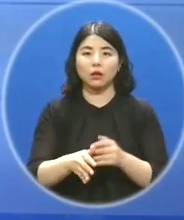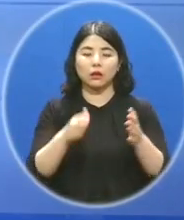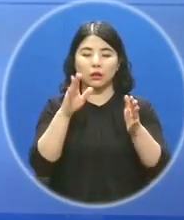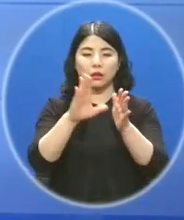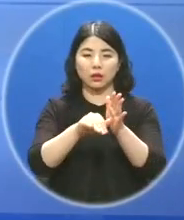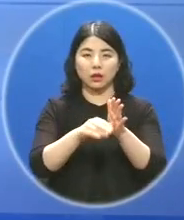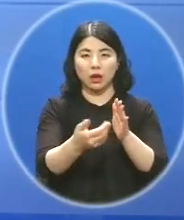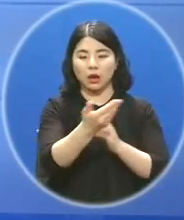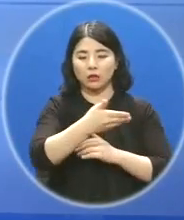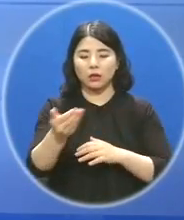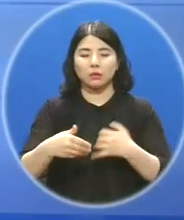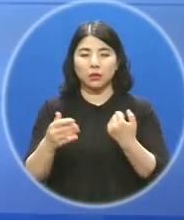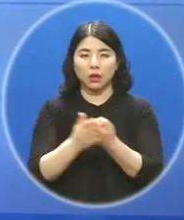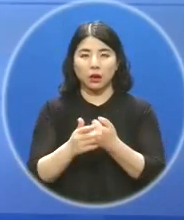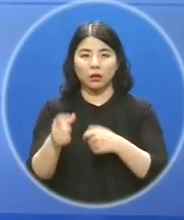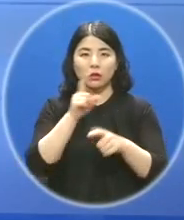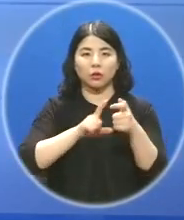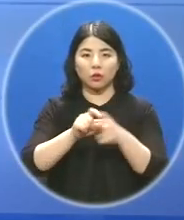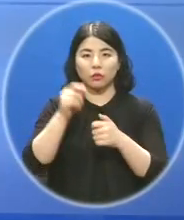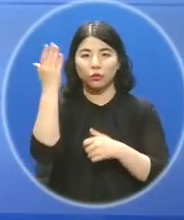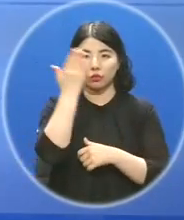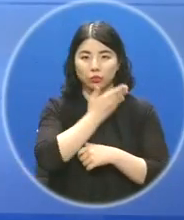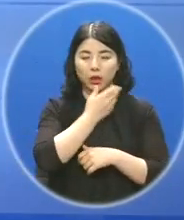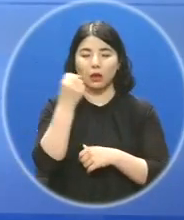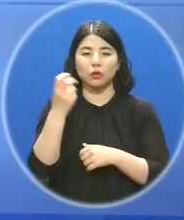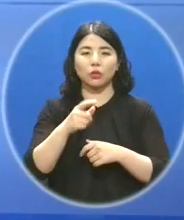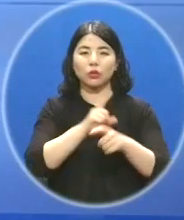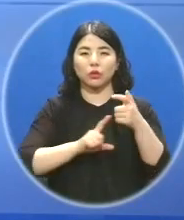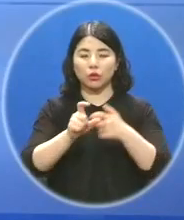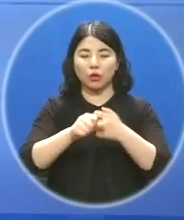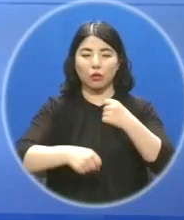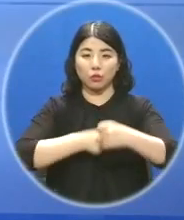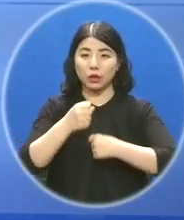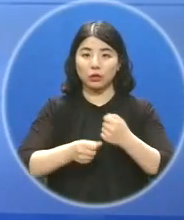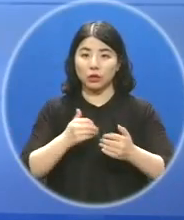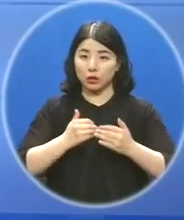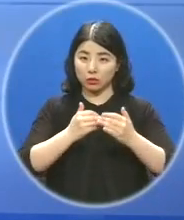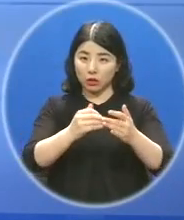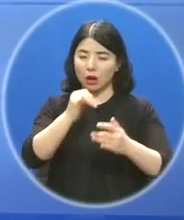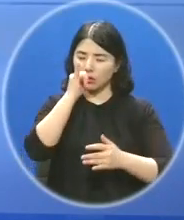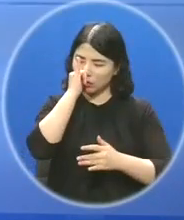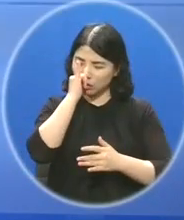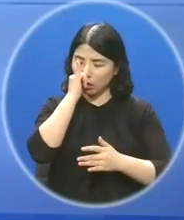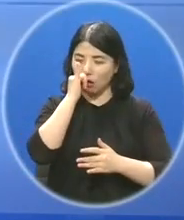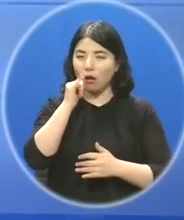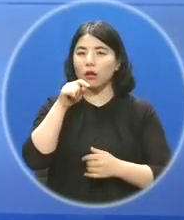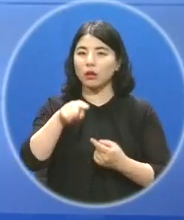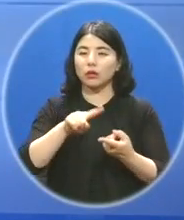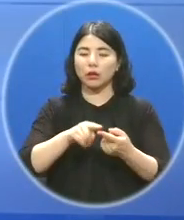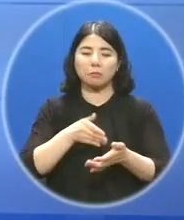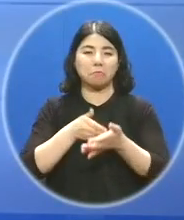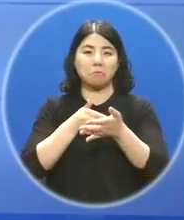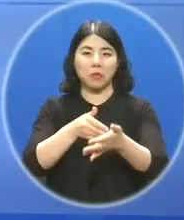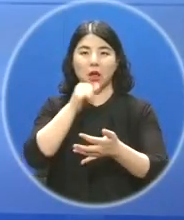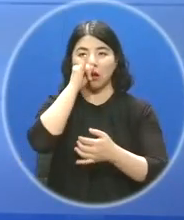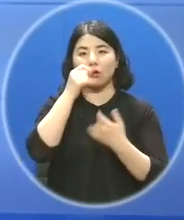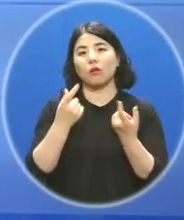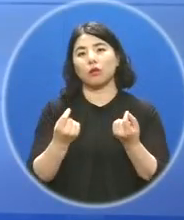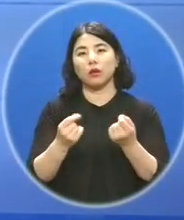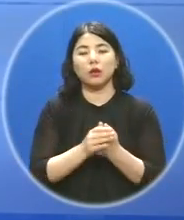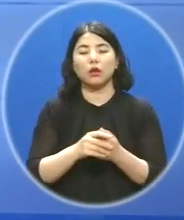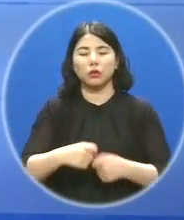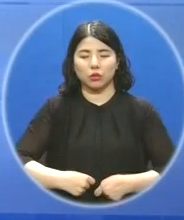시대적인 흐름에 따라서 조금 더 투명성 있게 아니면 조금 더 민주적인 절차가 이거 있지 않을까 뭐 이러한 그 의견들이 있으신 것 같은데